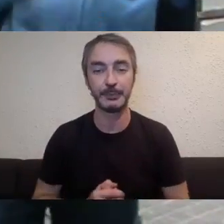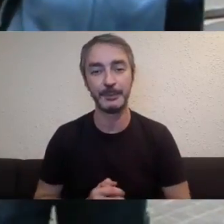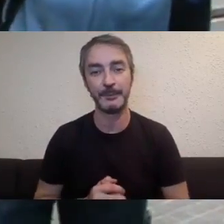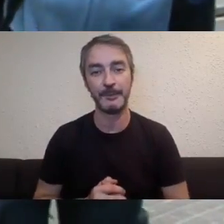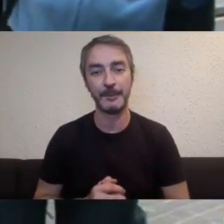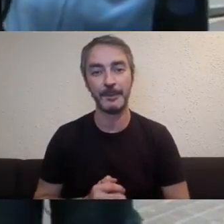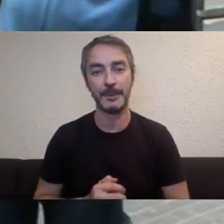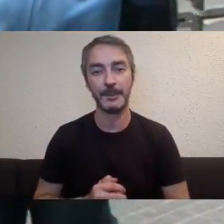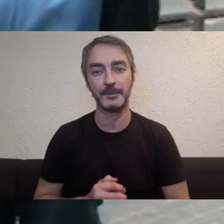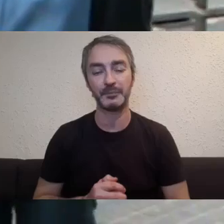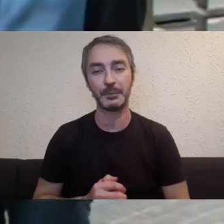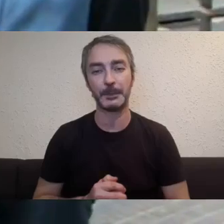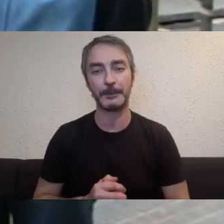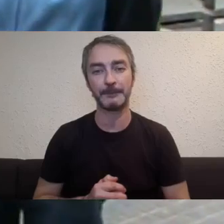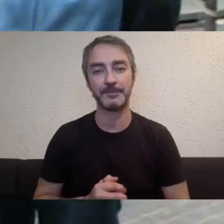Ja...